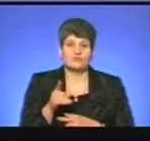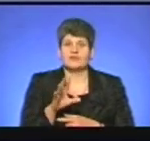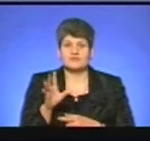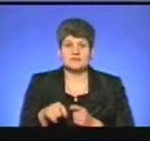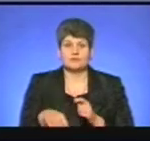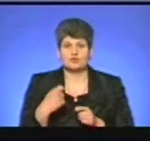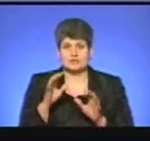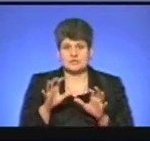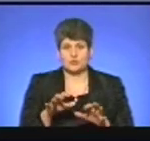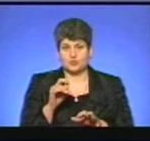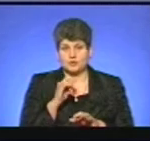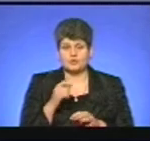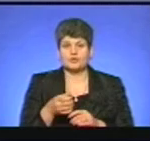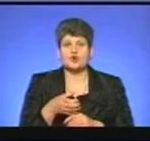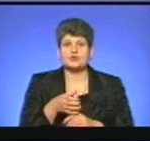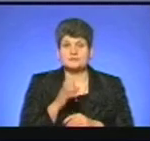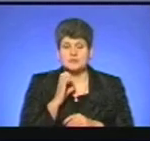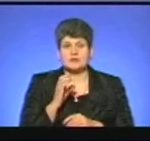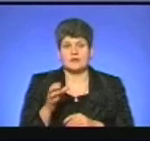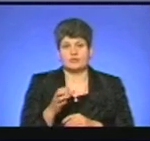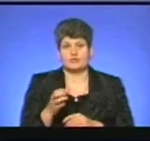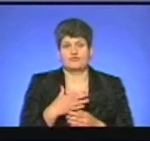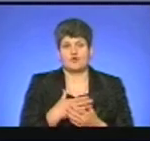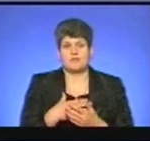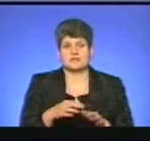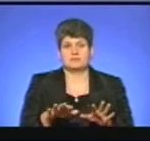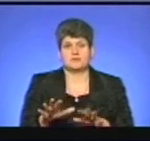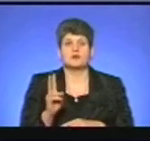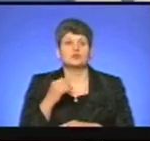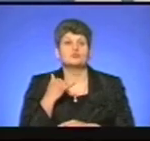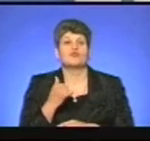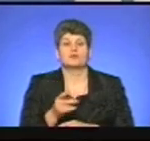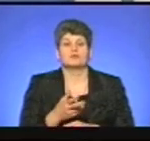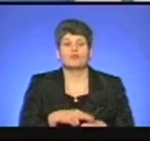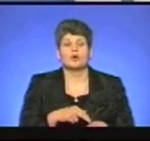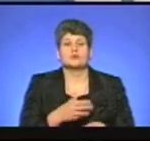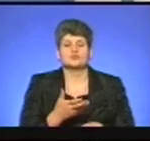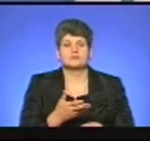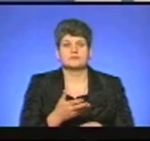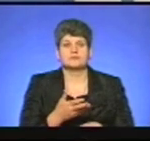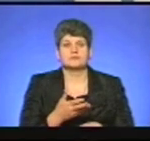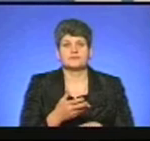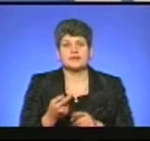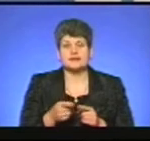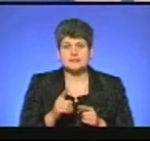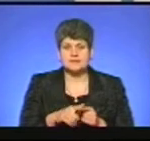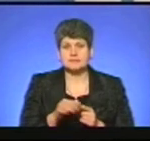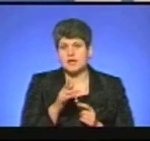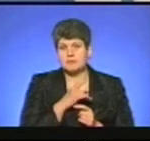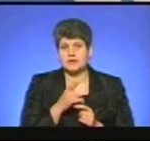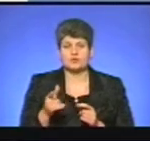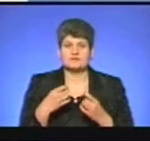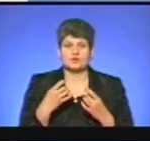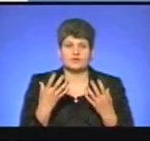порушують закон України про розпиття алкоголю в громадських місцях. А хто телефонує потім в поліцію? На період святкових